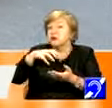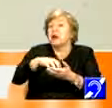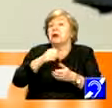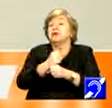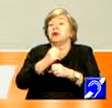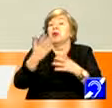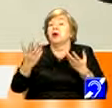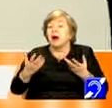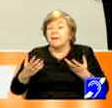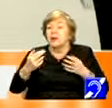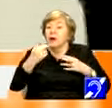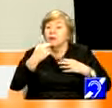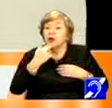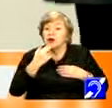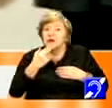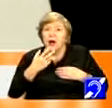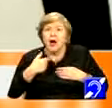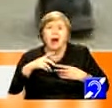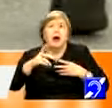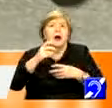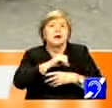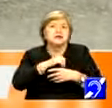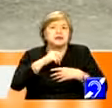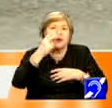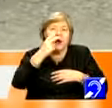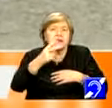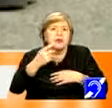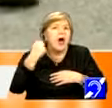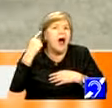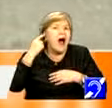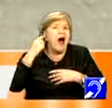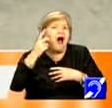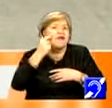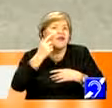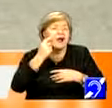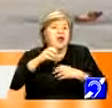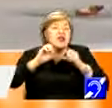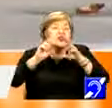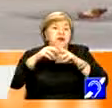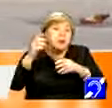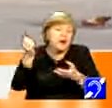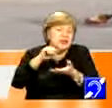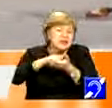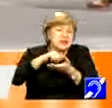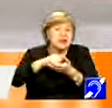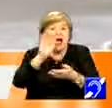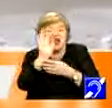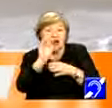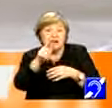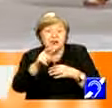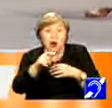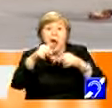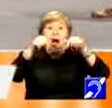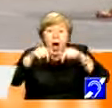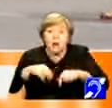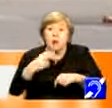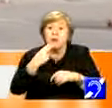muncă. Poliția s-a autosesizat doar după ce aceste informații au ajuns în presă, iar în momentul de față desfășoară